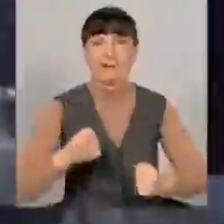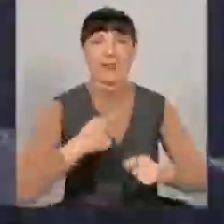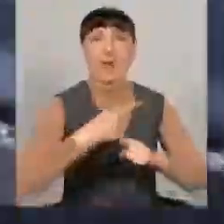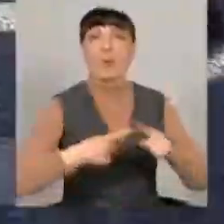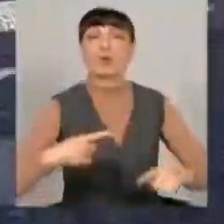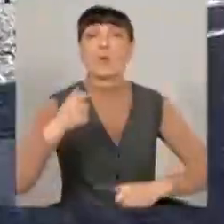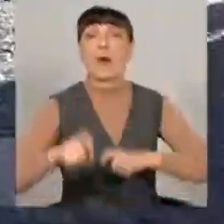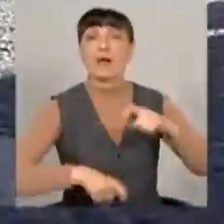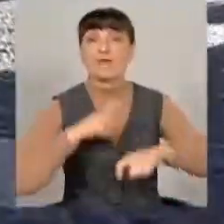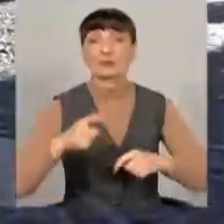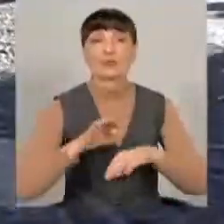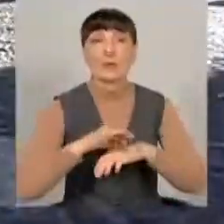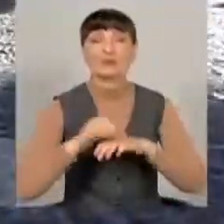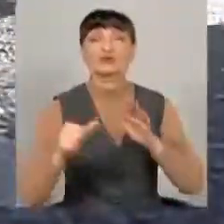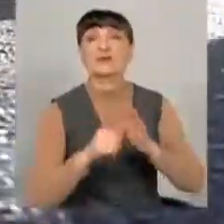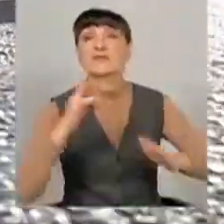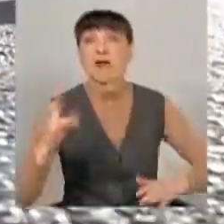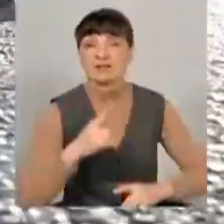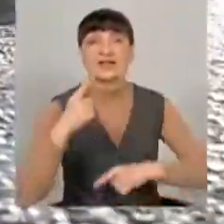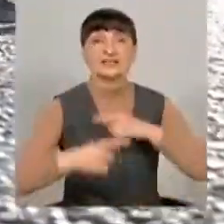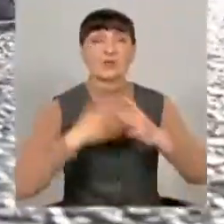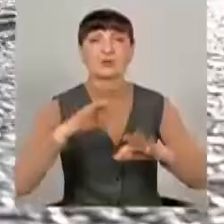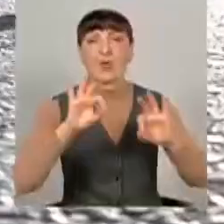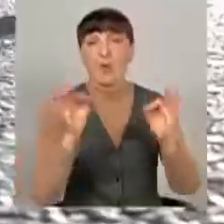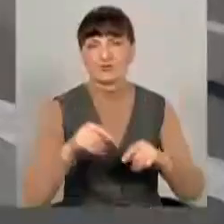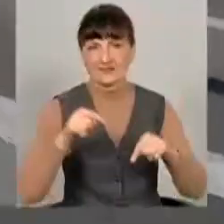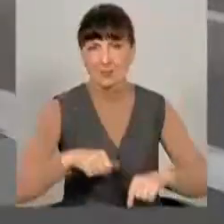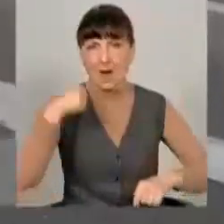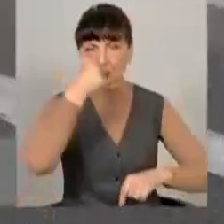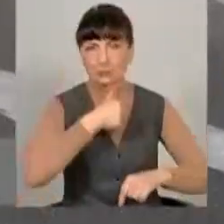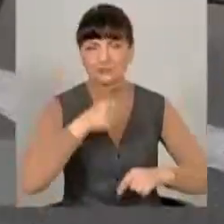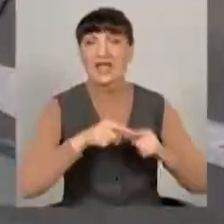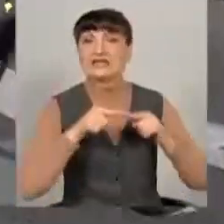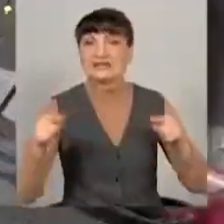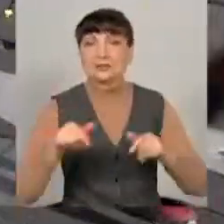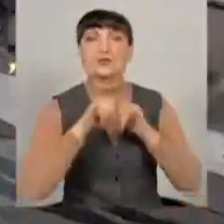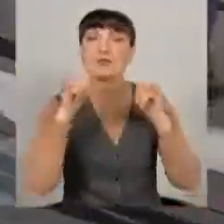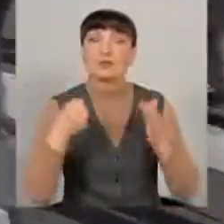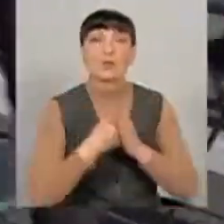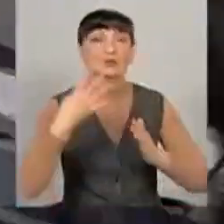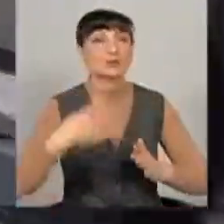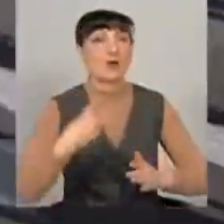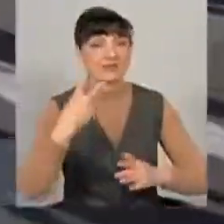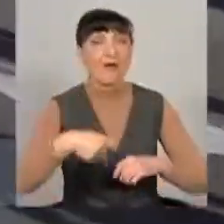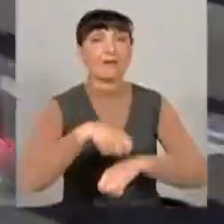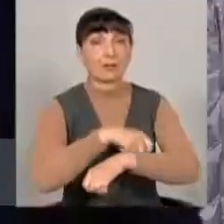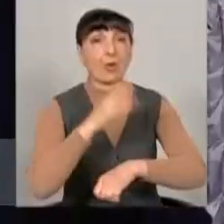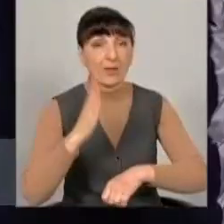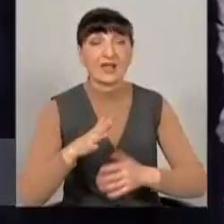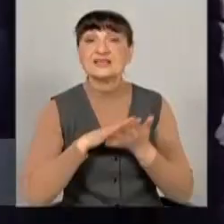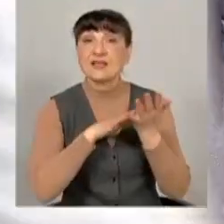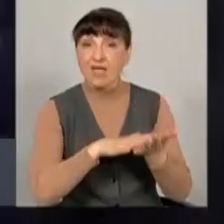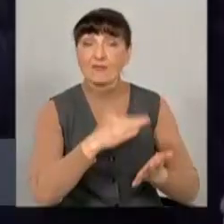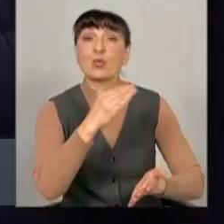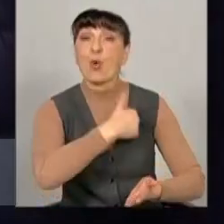полумарафон проводится в 6-й раз, а следующий организуют уже осенью этого года. Дистанцию увеличат до 42 километров. Подать заявку